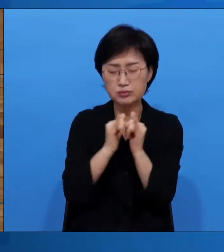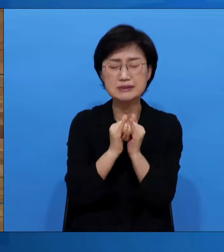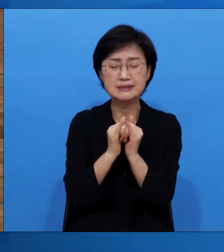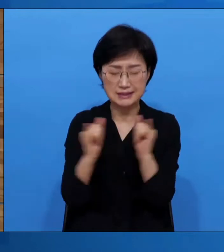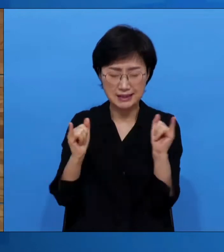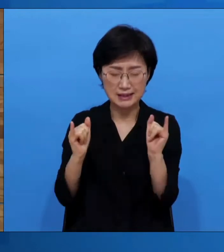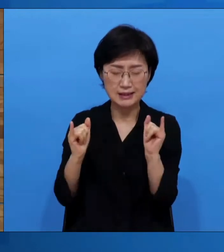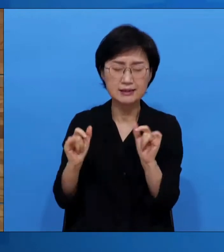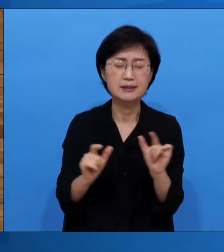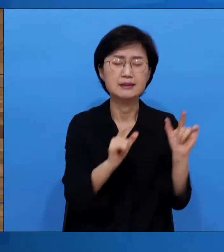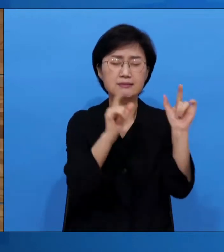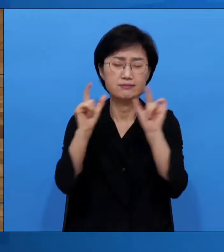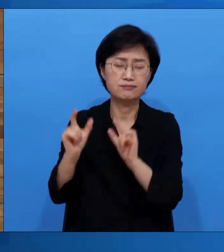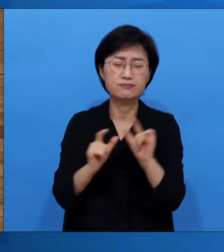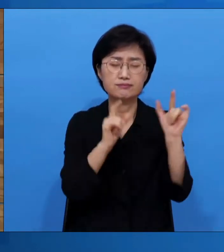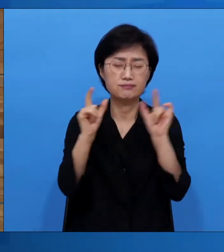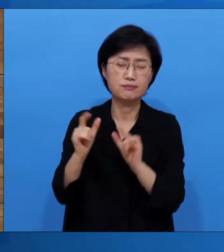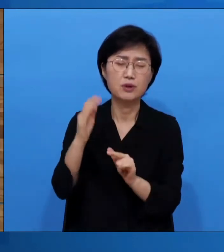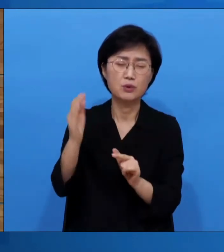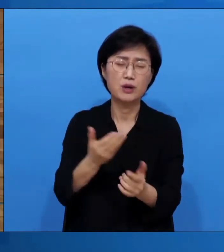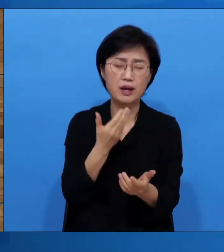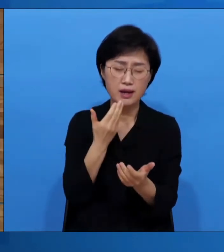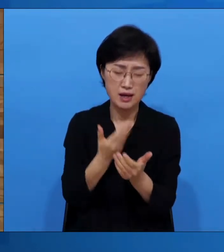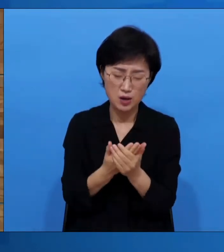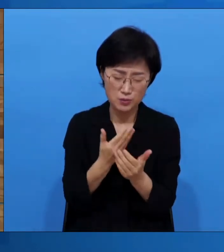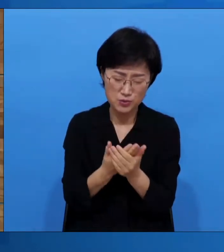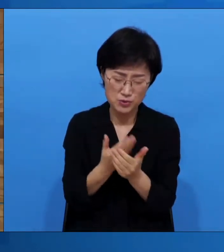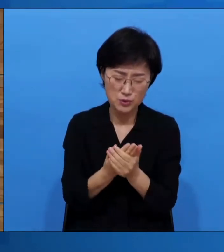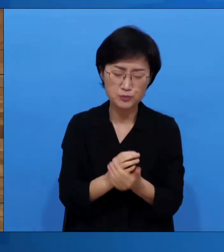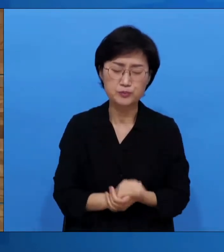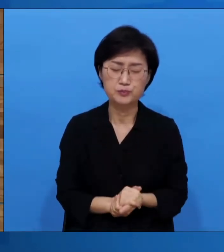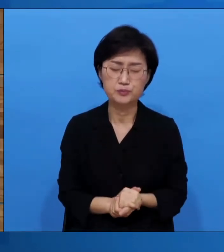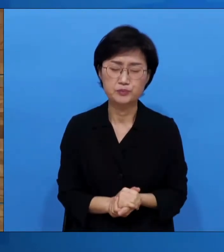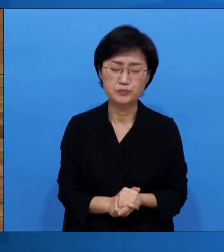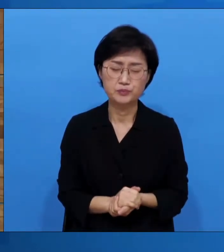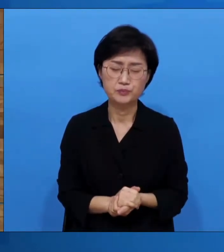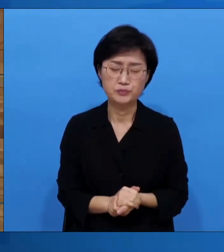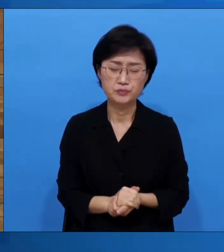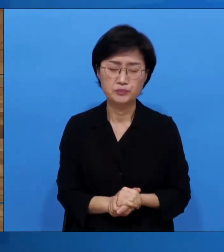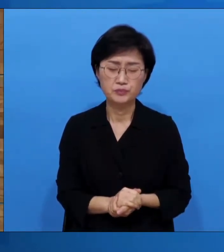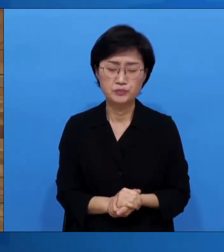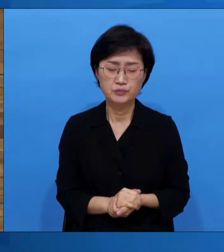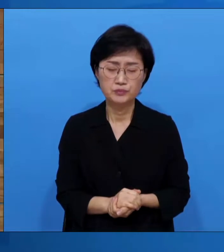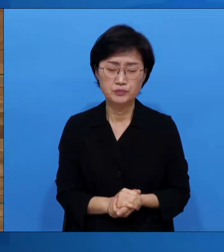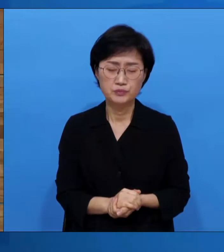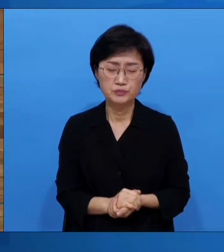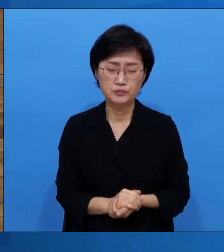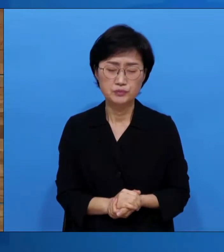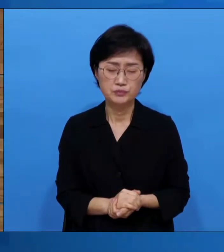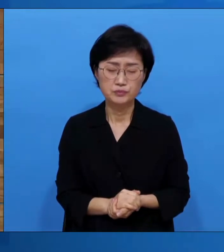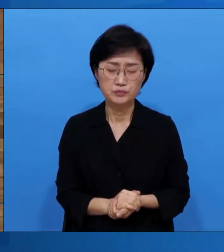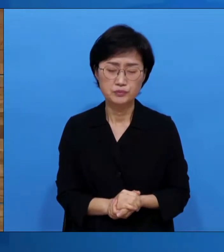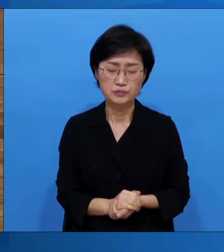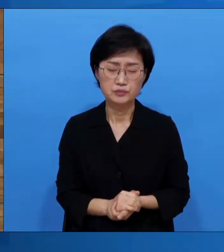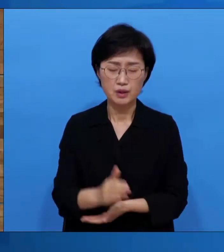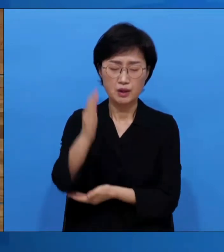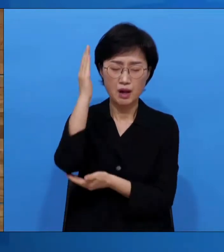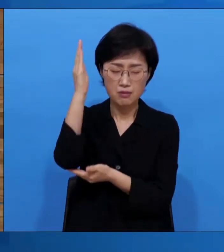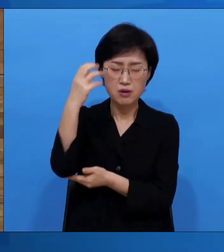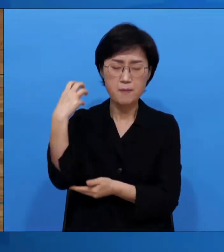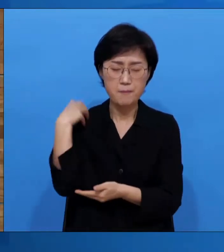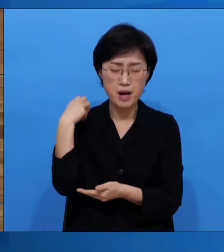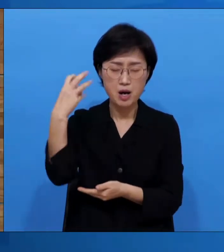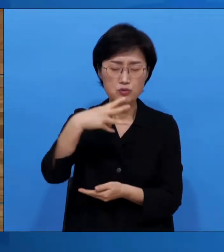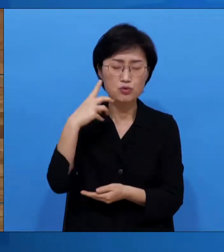24-hour in the year of 2022, and may we live the lives of the evangelists seeking the 70 fields and the 70 disciples. 말씀 전하시는